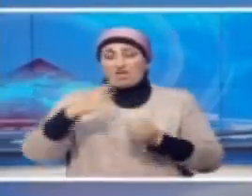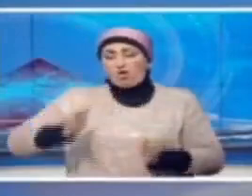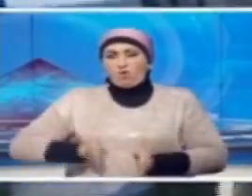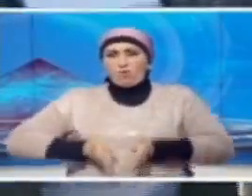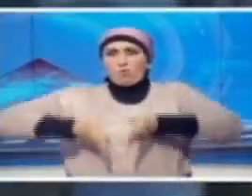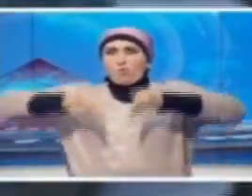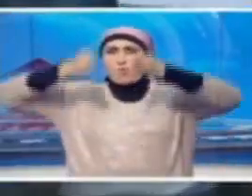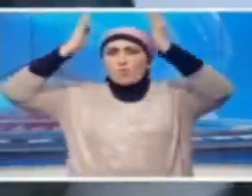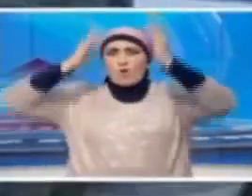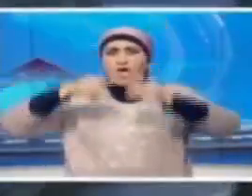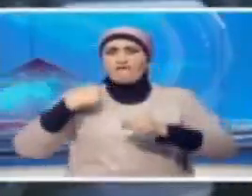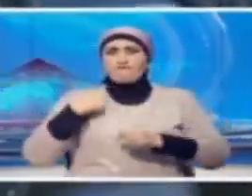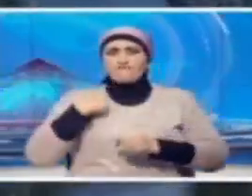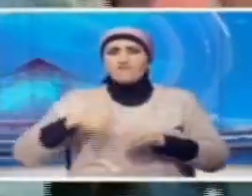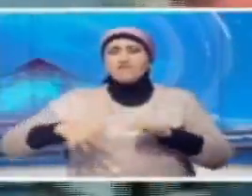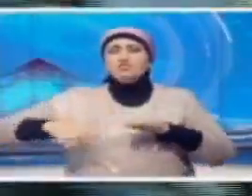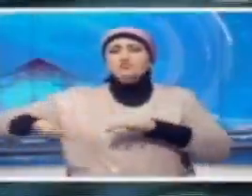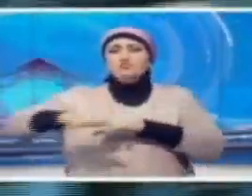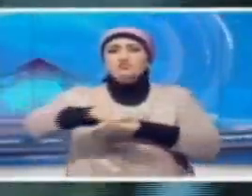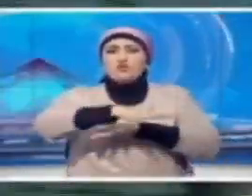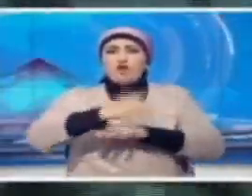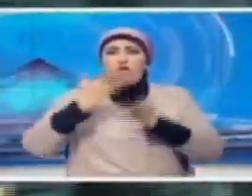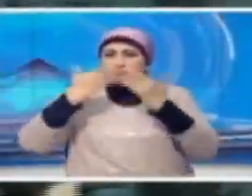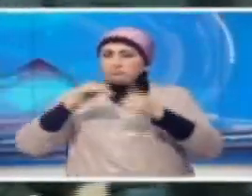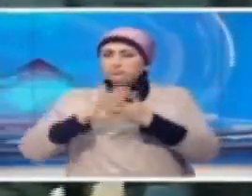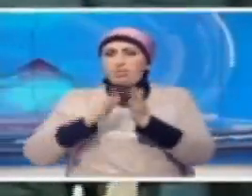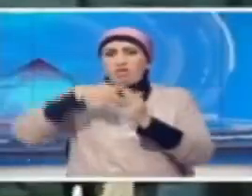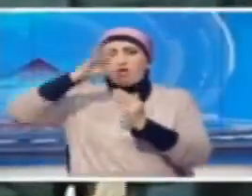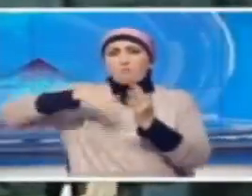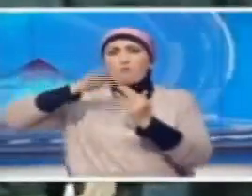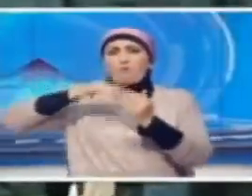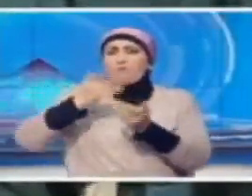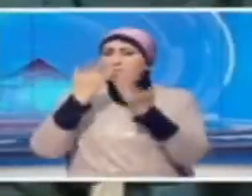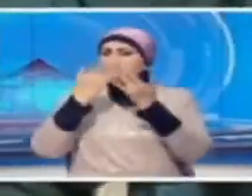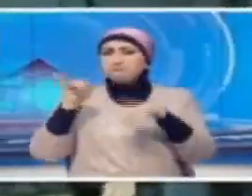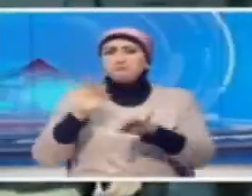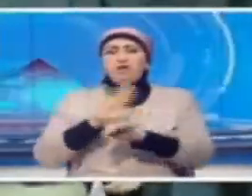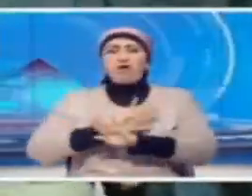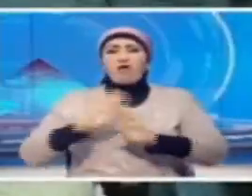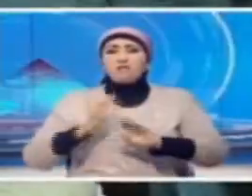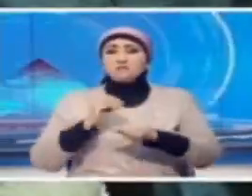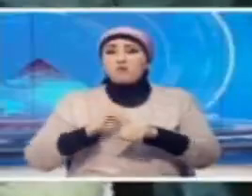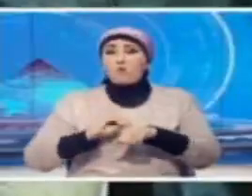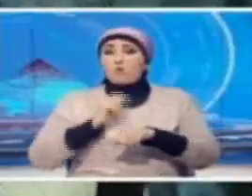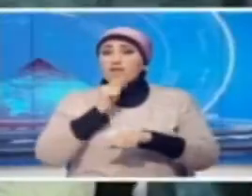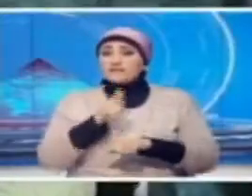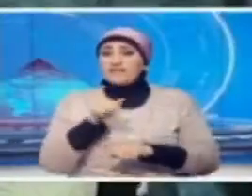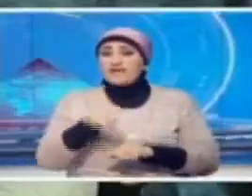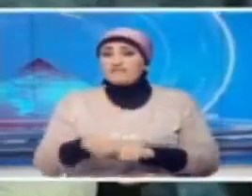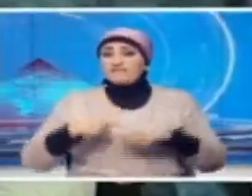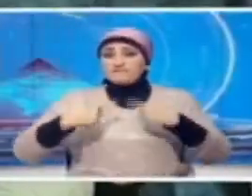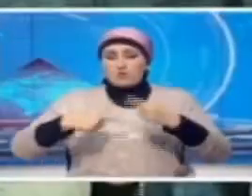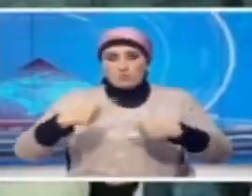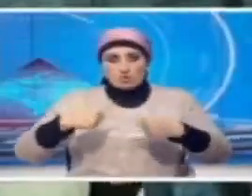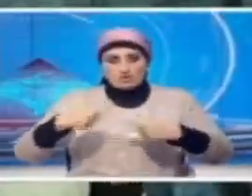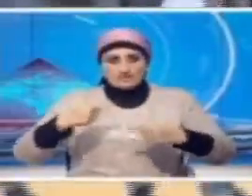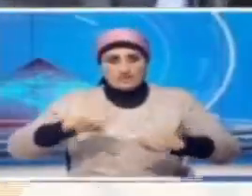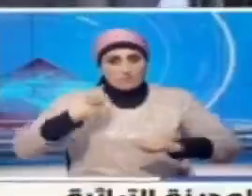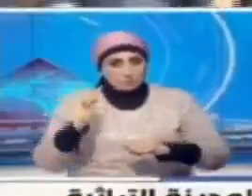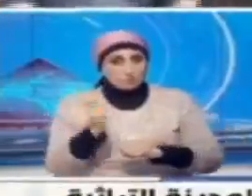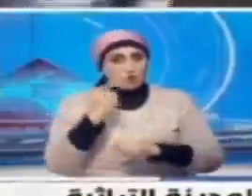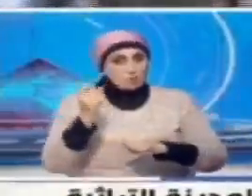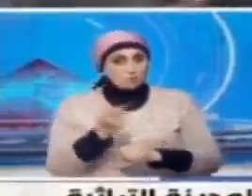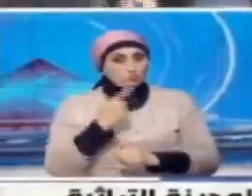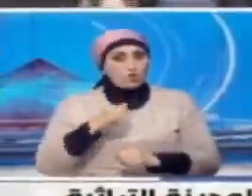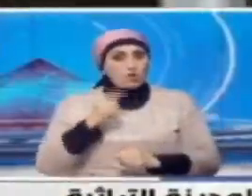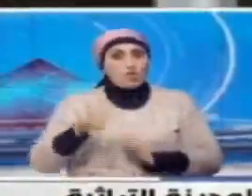الشاطئية ونماذج للوحدات التي تم الانتهاء من تشطيبها بأحد الأبراج الشاطئية. يأتي هذا في ظل متابعة رئيس الوزراء لموقف